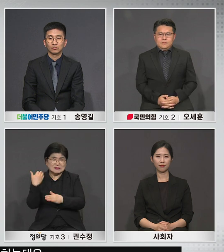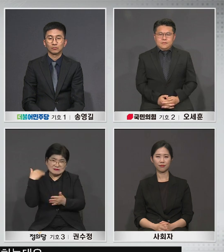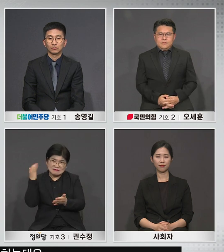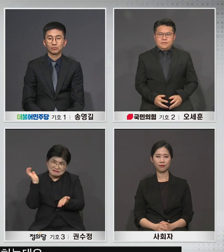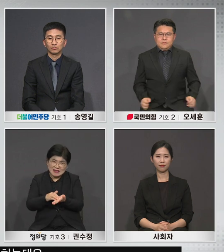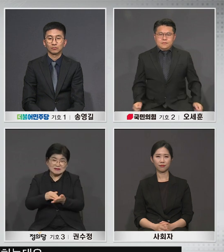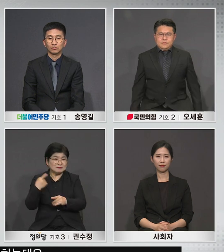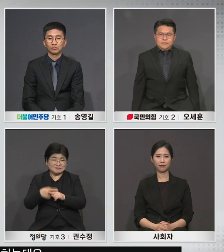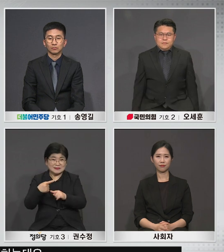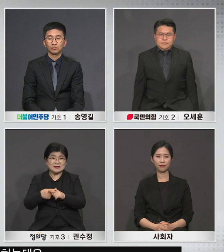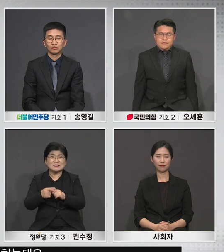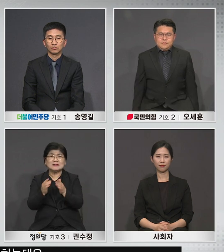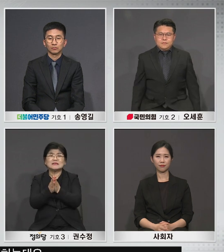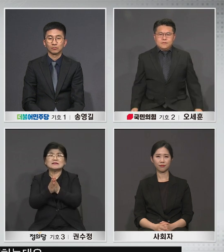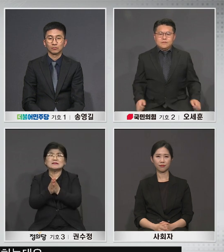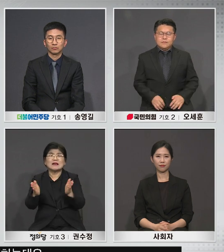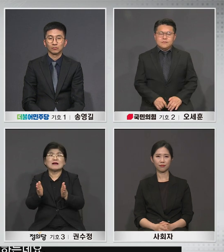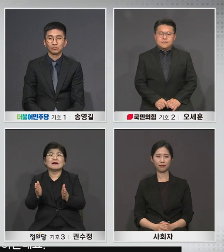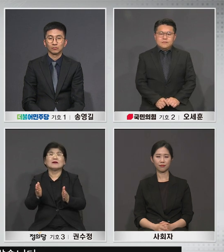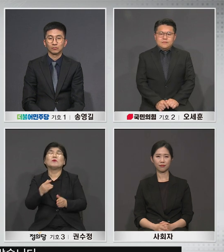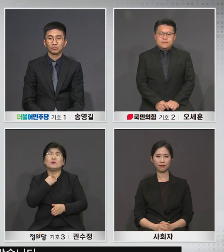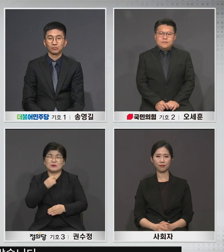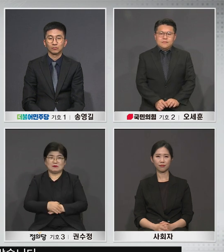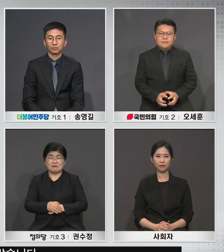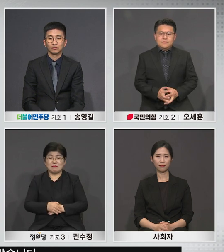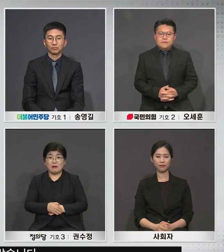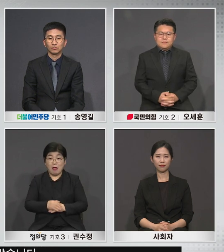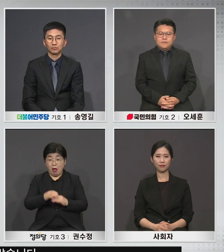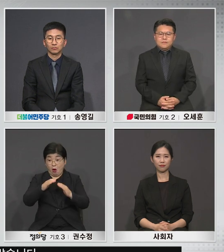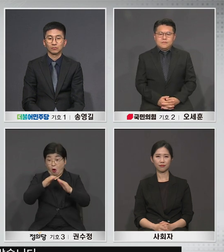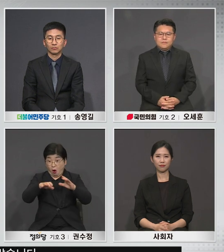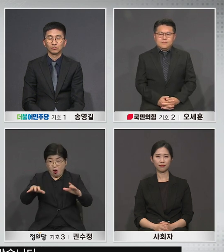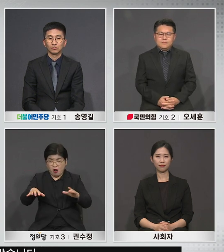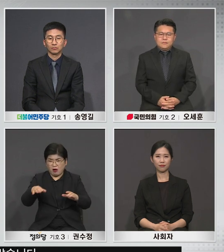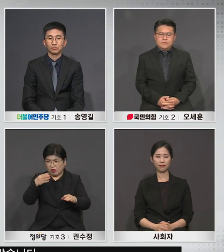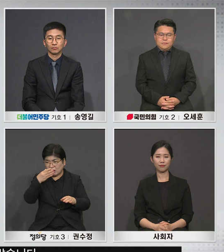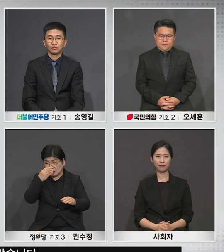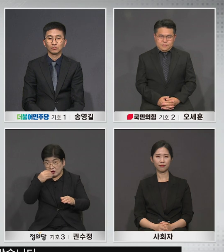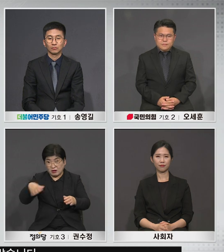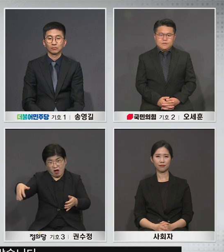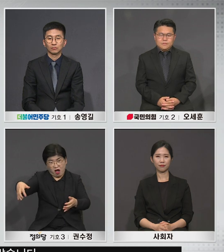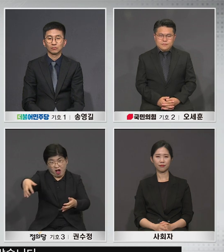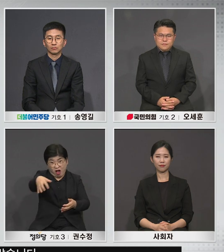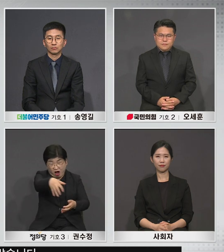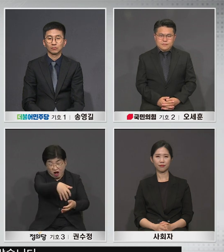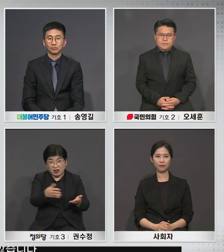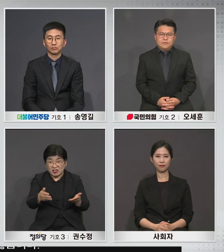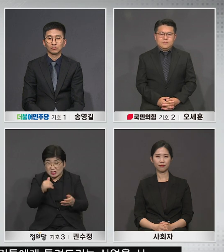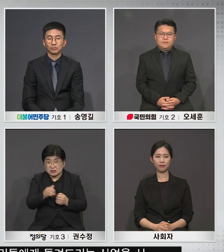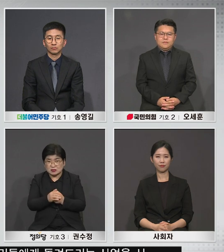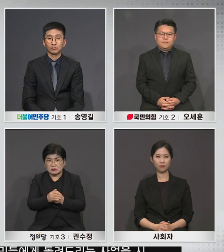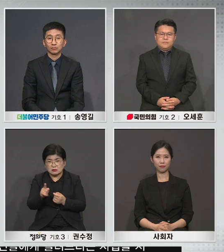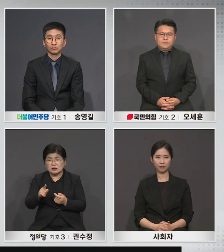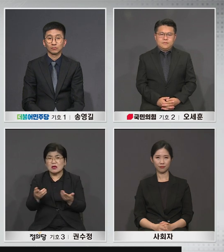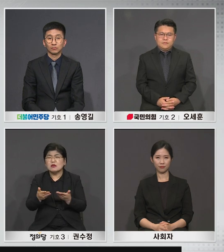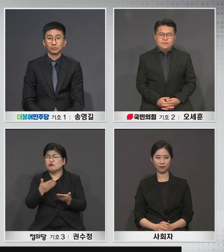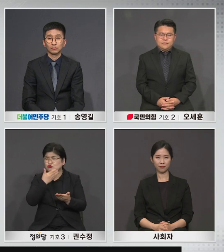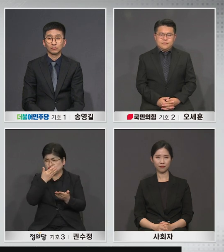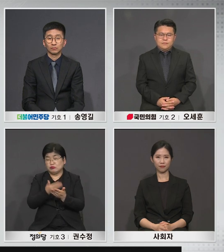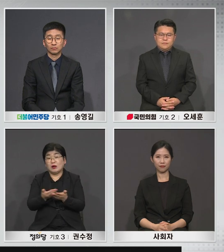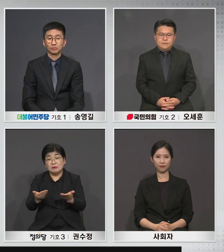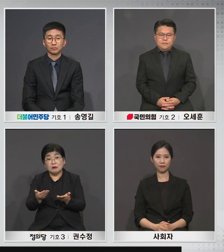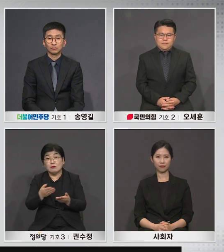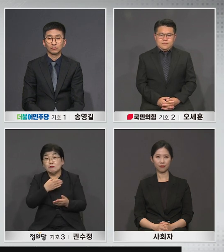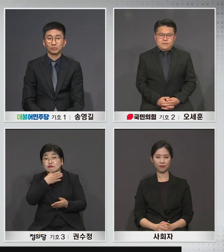시작하겠다고 말씀드립니다. 동네 어르신들 폐지수거 하십니다. 이 도시의 폐기물 정책 중요한 일익을 담당하고 계십니다.